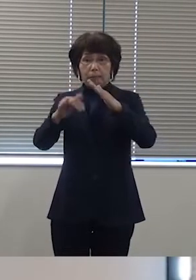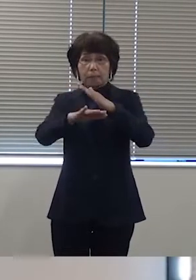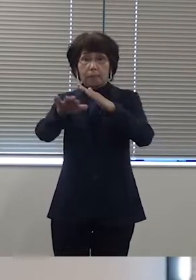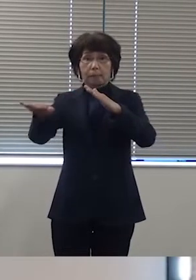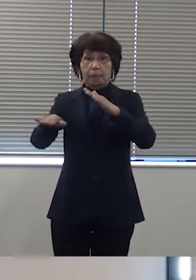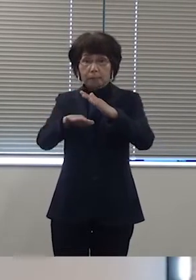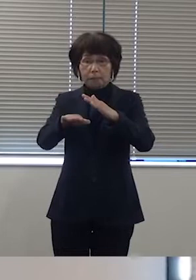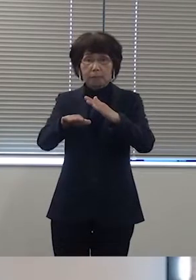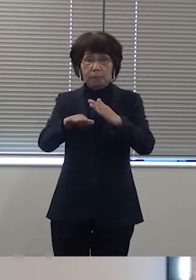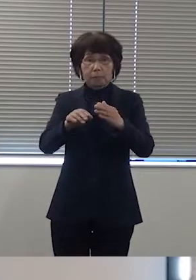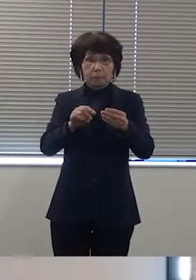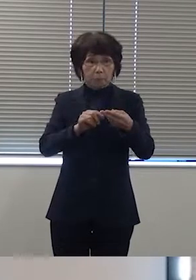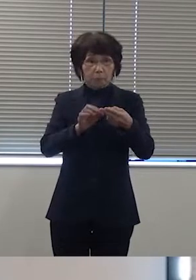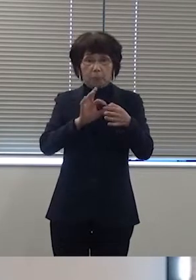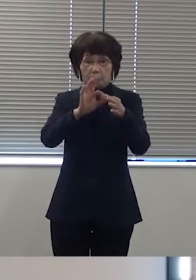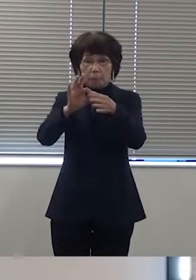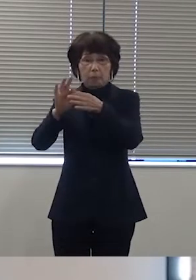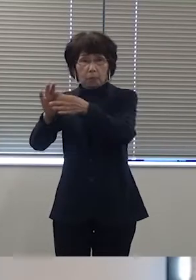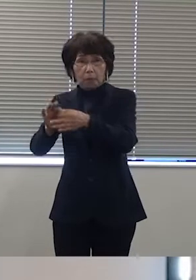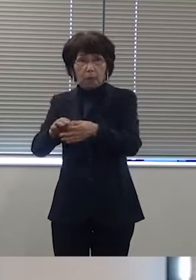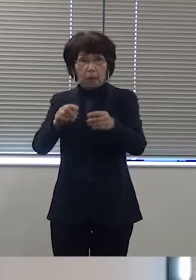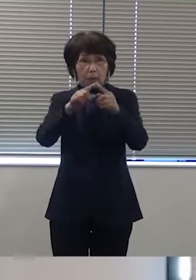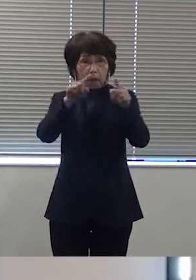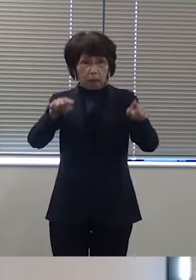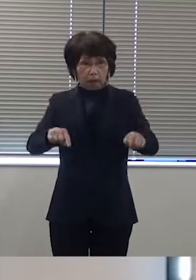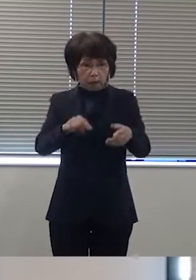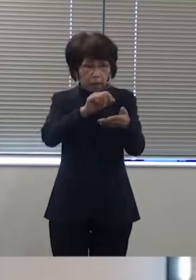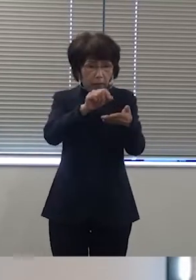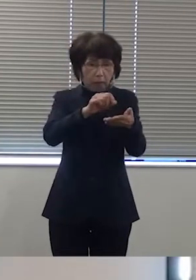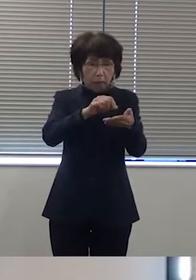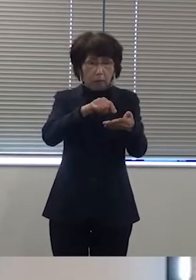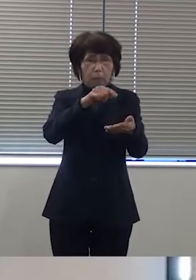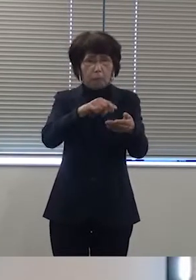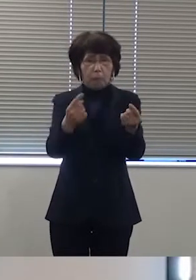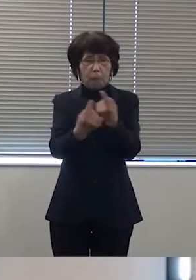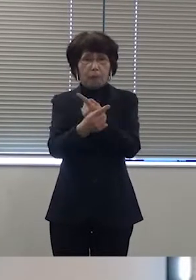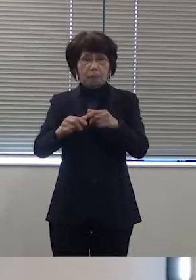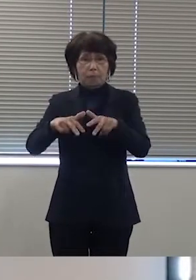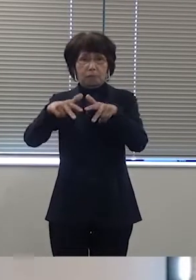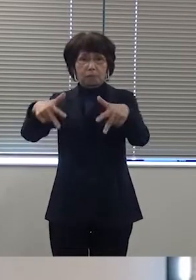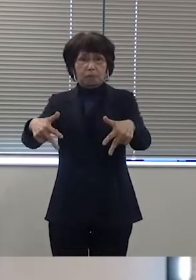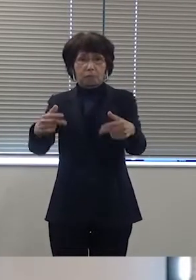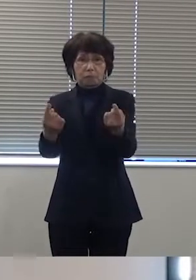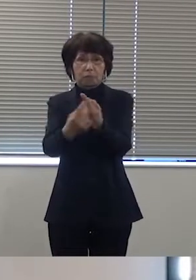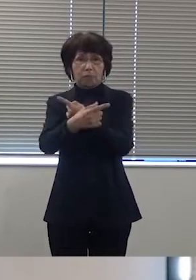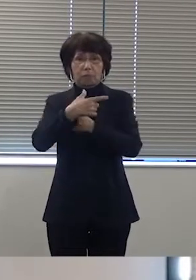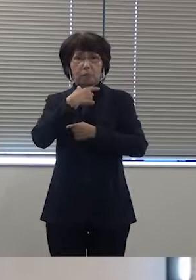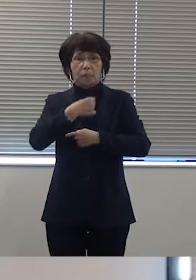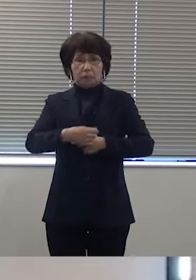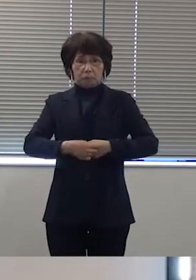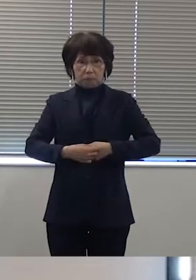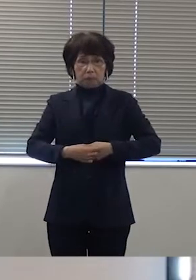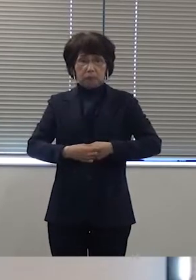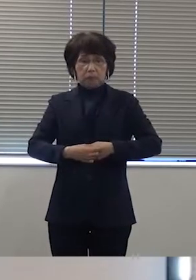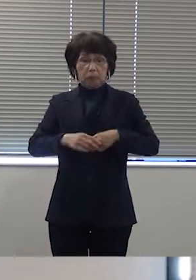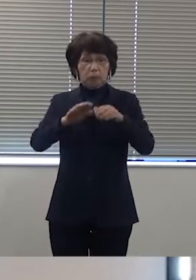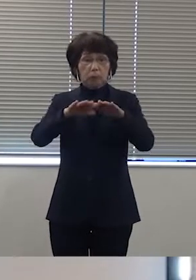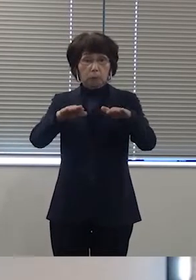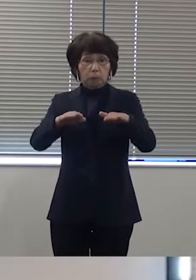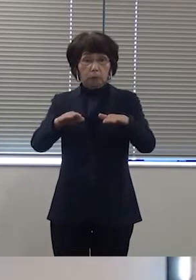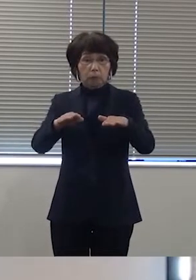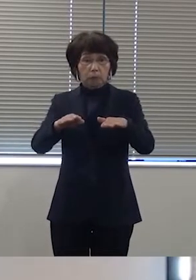きでやっていますので、システム化をしたいと思っております。で、まず子どもさんが朝登園してくる